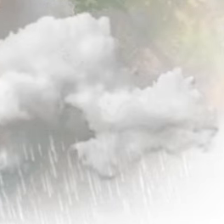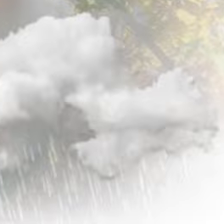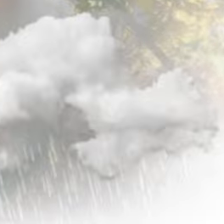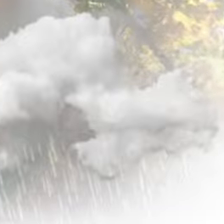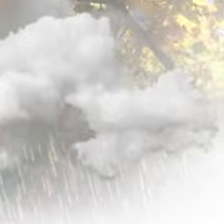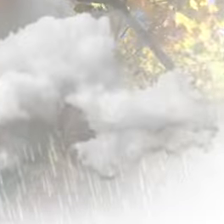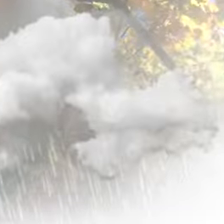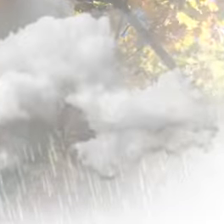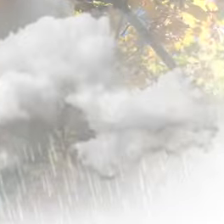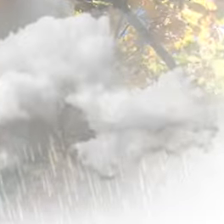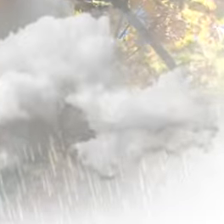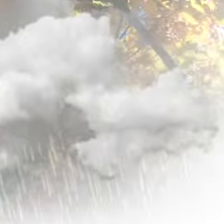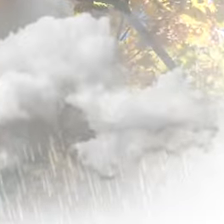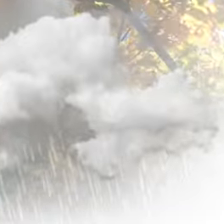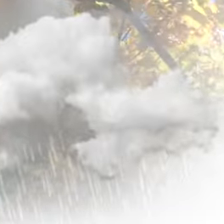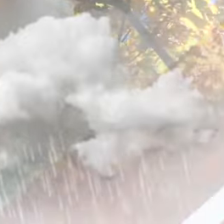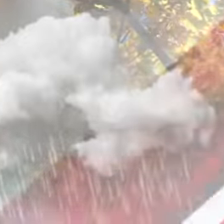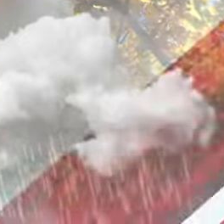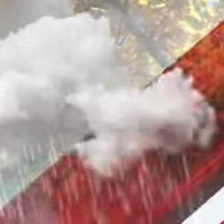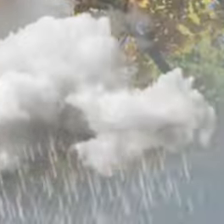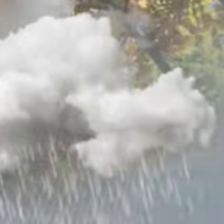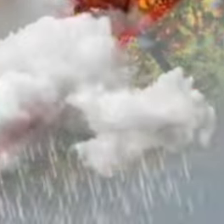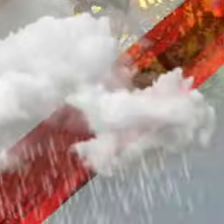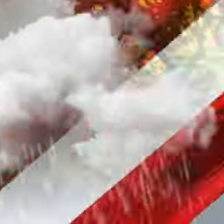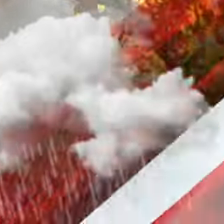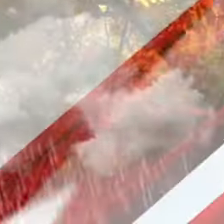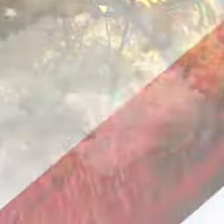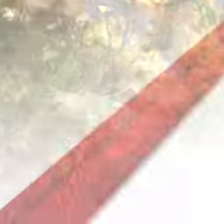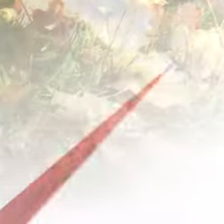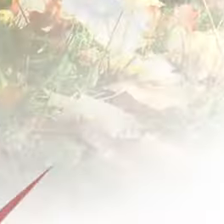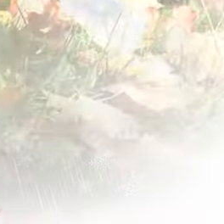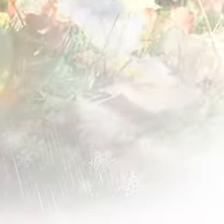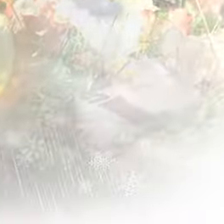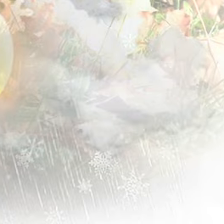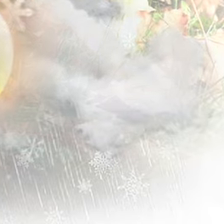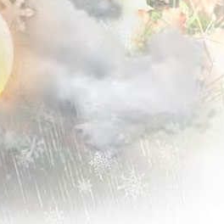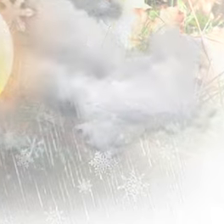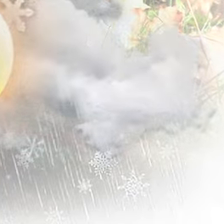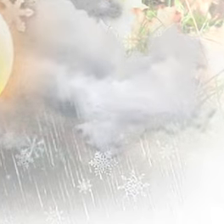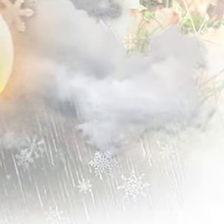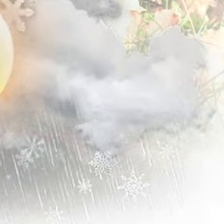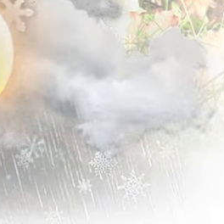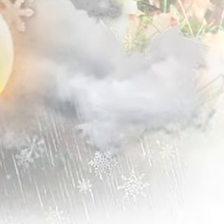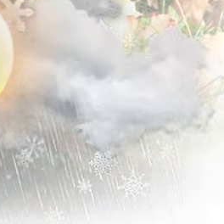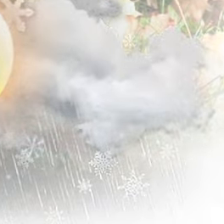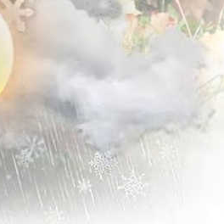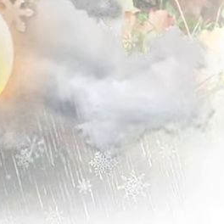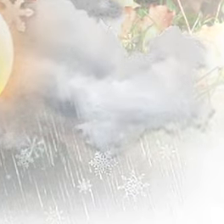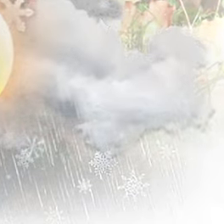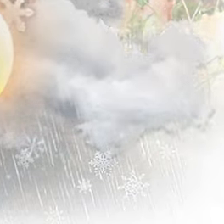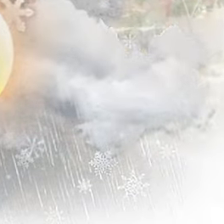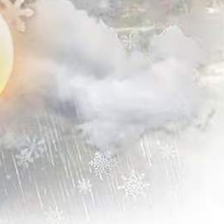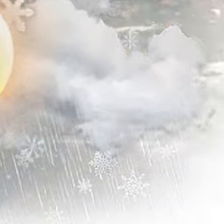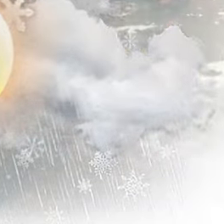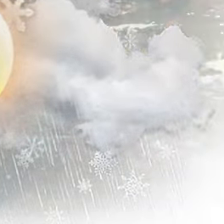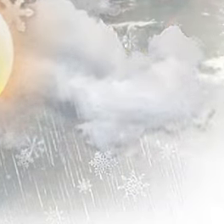Вецер паўднёва-заходні ад 1 да 4 метраў на секунду. У Ваўкавыску і Зельве